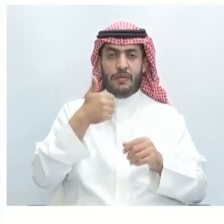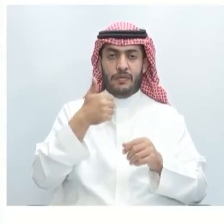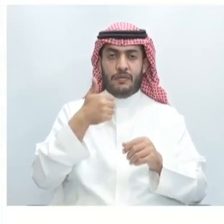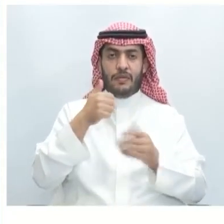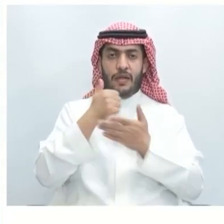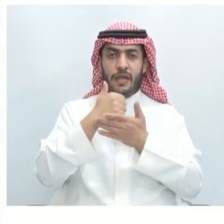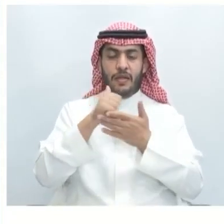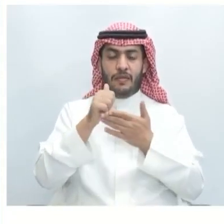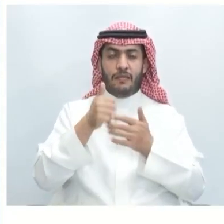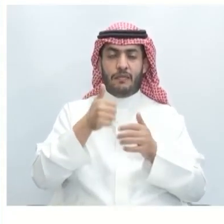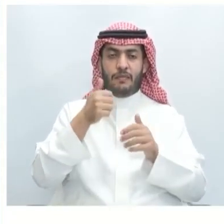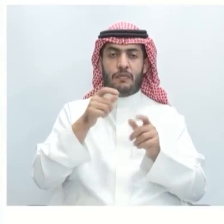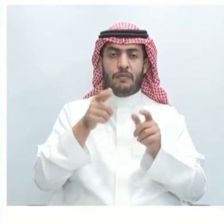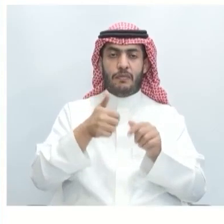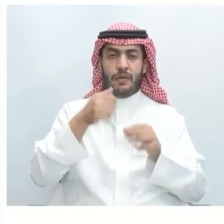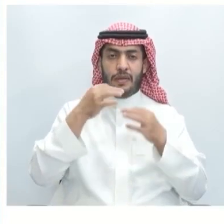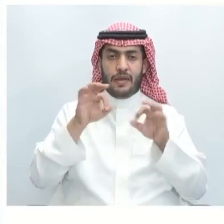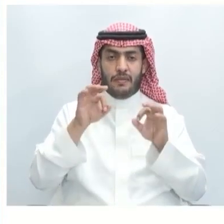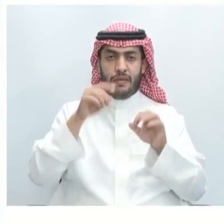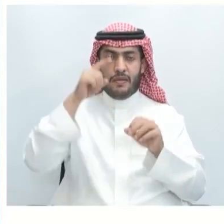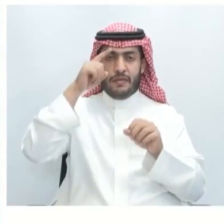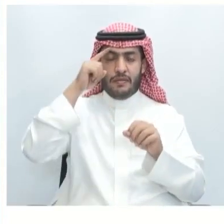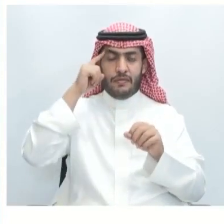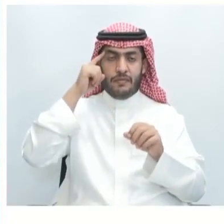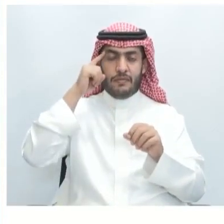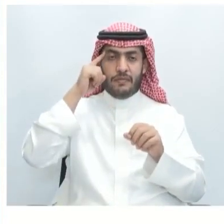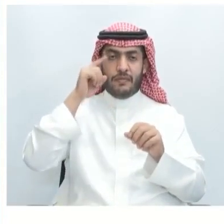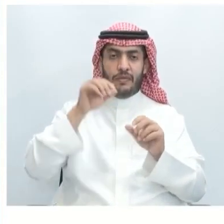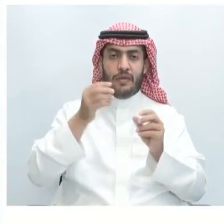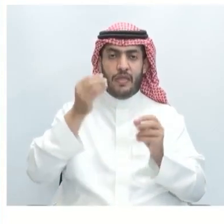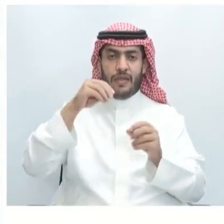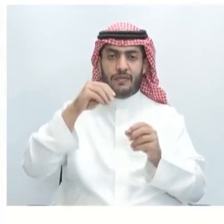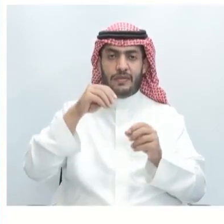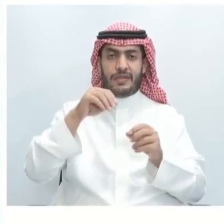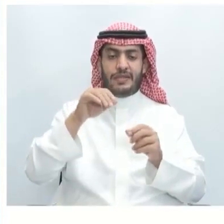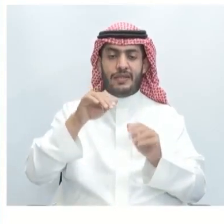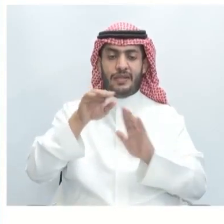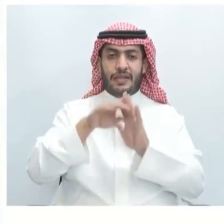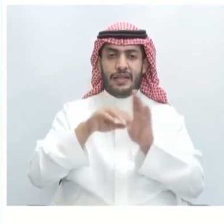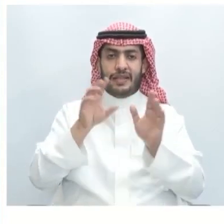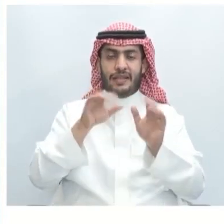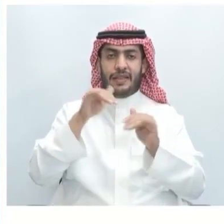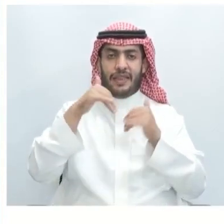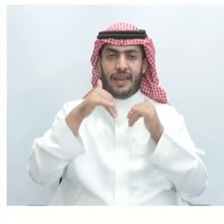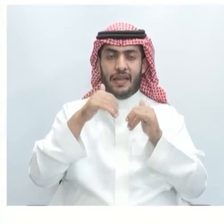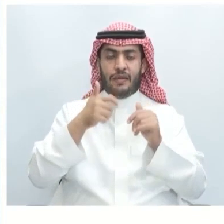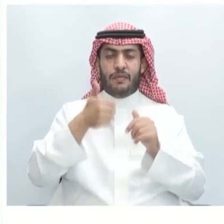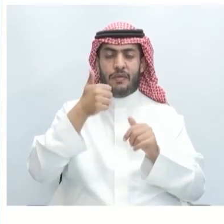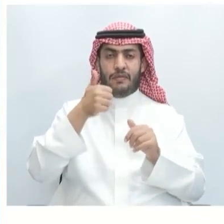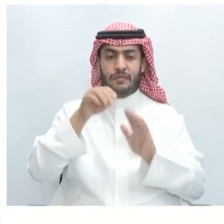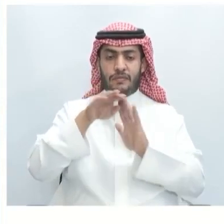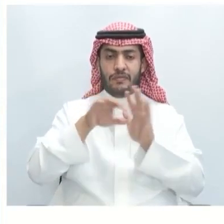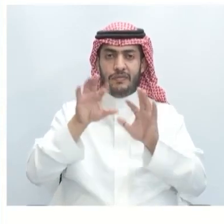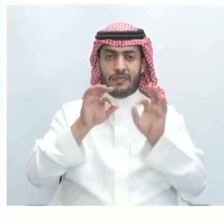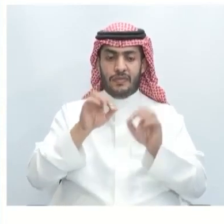حذف وبالتالي تتخلص منها اذا قمت مثلا باضافه سيناريو جديد كما يظهر لديك الخطوات اختيار